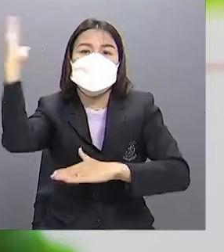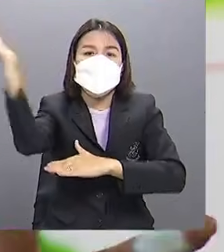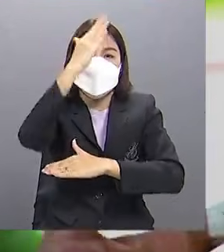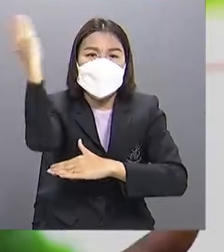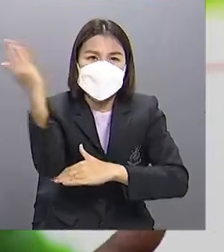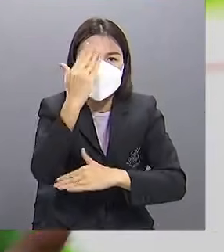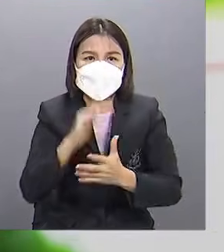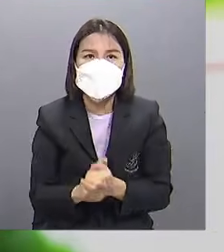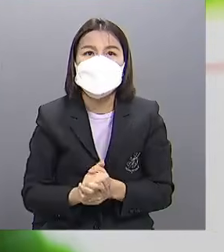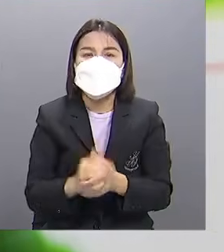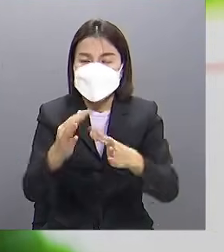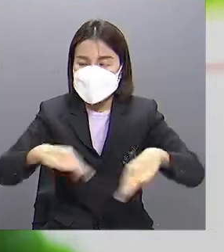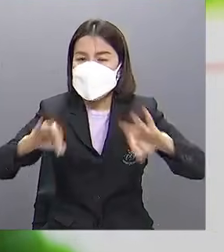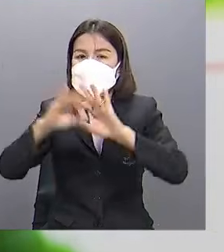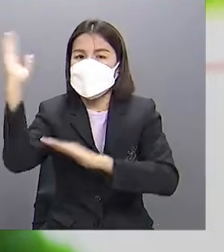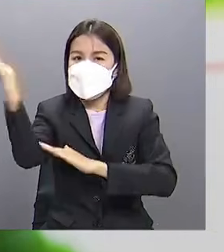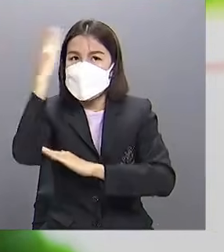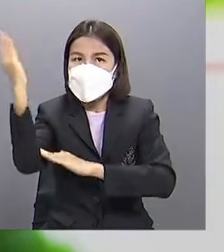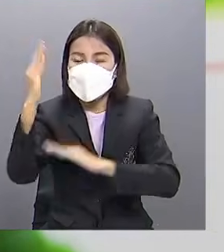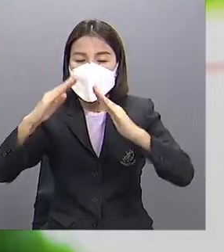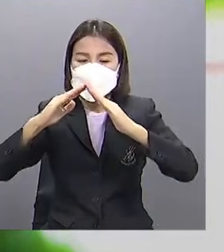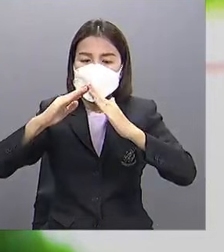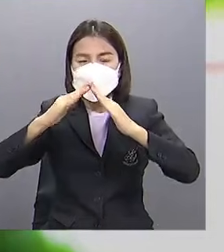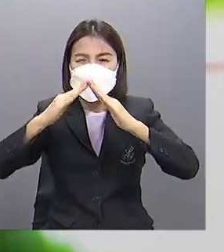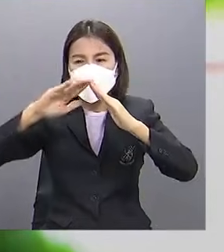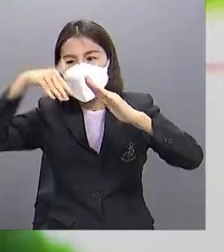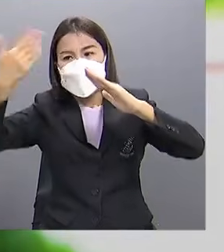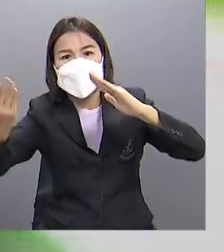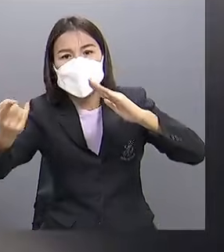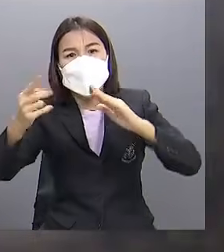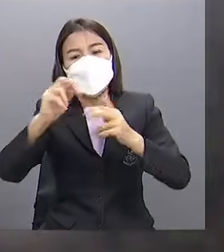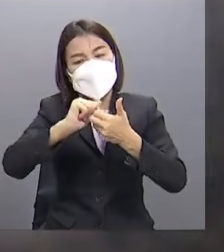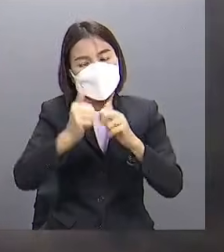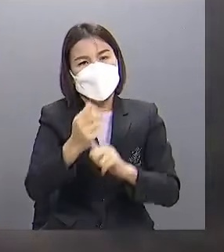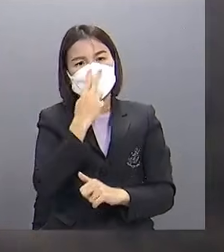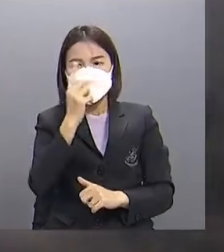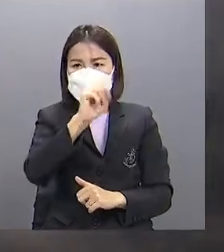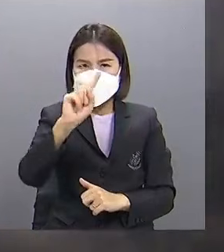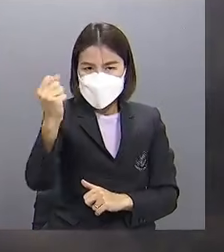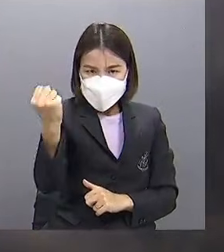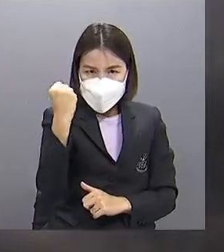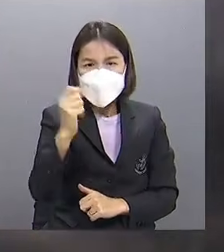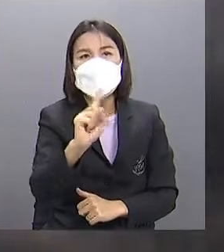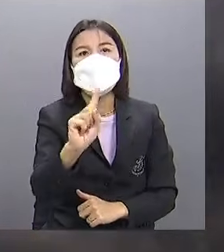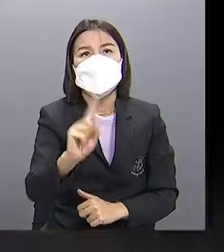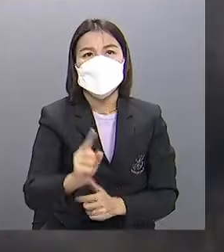มันก็ทำให้ถ้าอาคารคุณไม่แข็งแรงมันจะกลาหนเพราะฉะนั้นต้องประเมินนะต้องประเมินล่วงหน้า